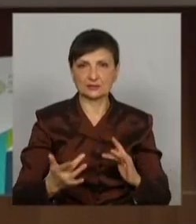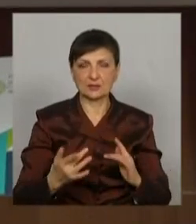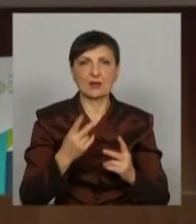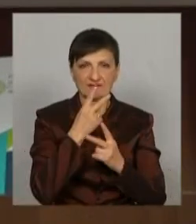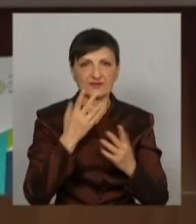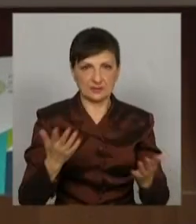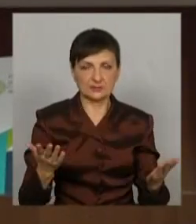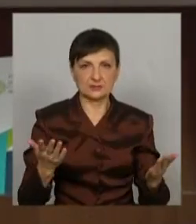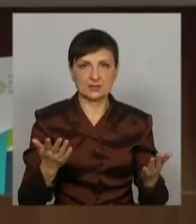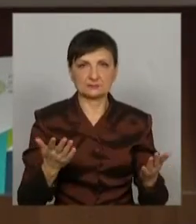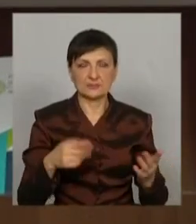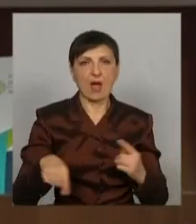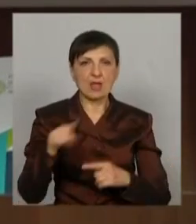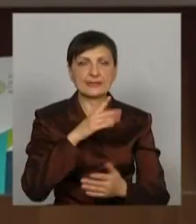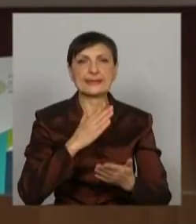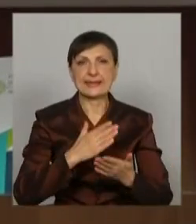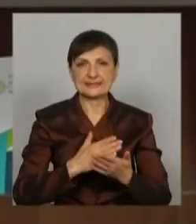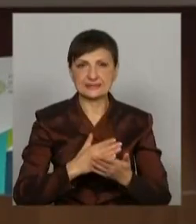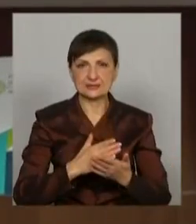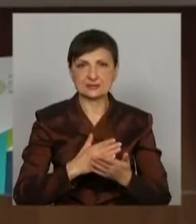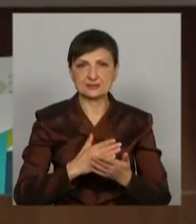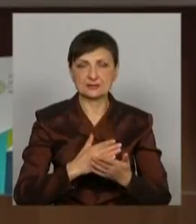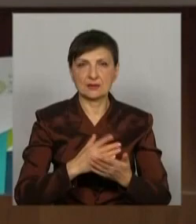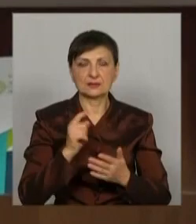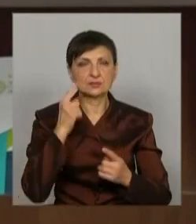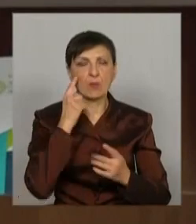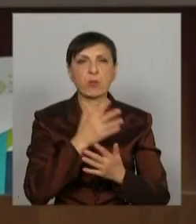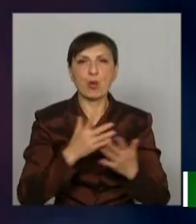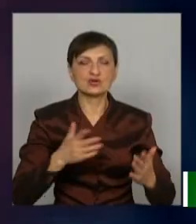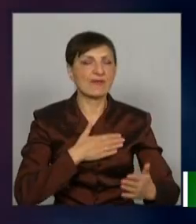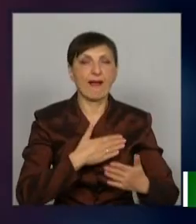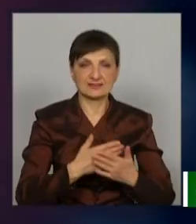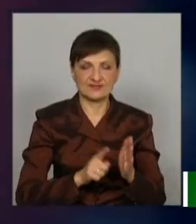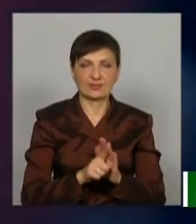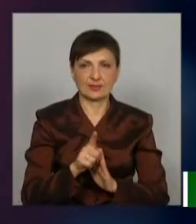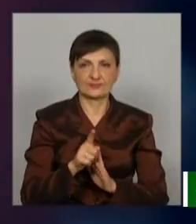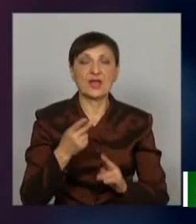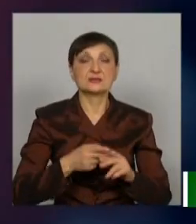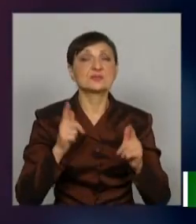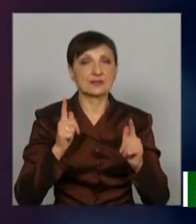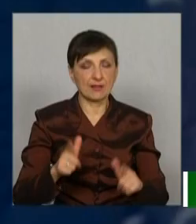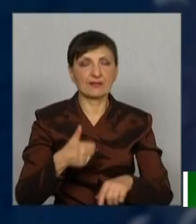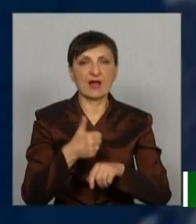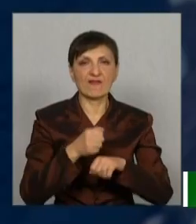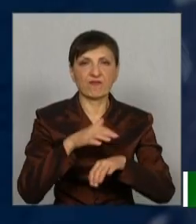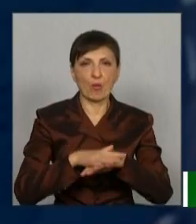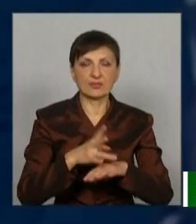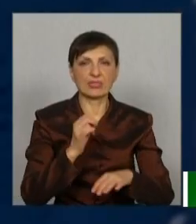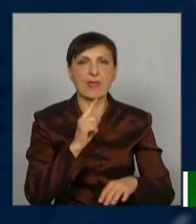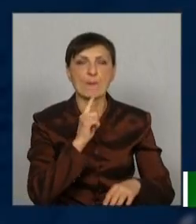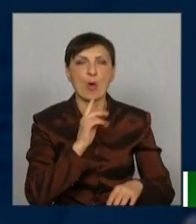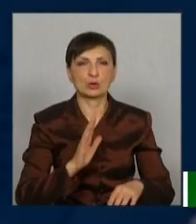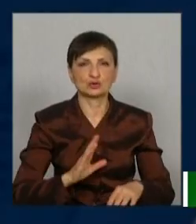интернет пространстве они есть я подошла больше они активны с этим согласна и глава фонда не молчи дина